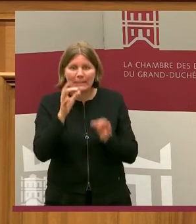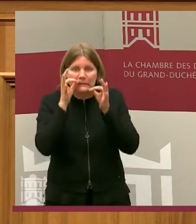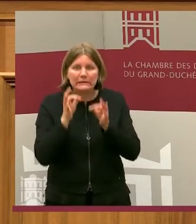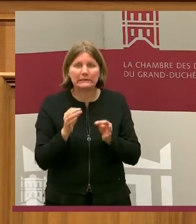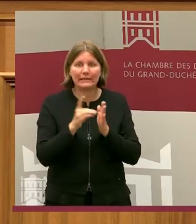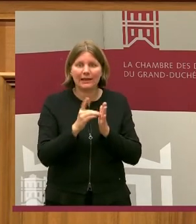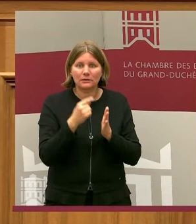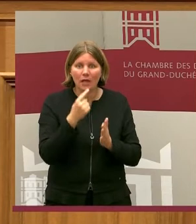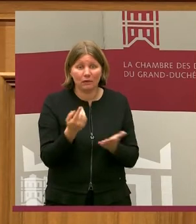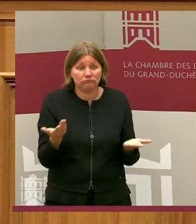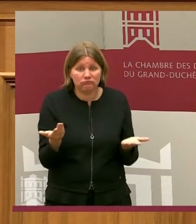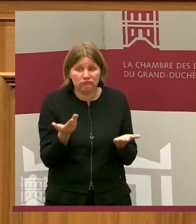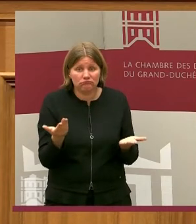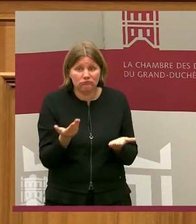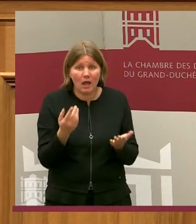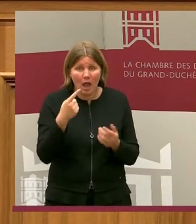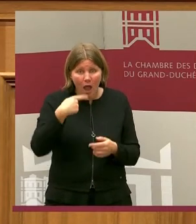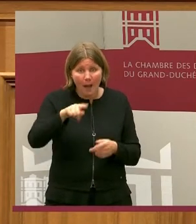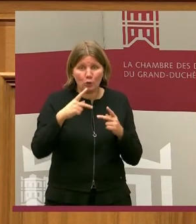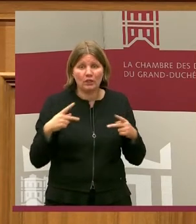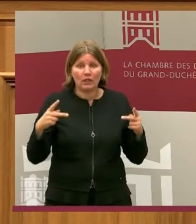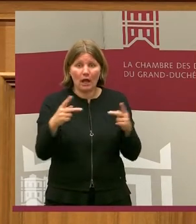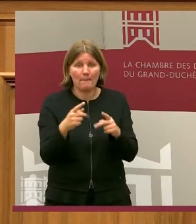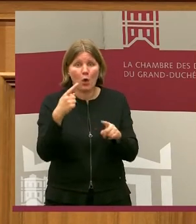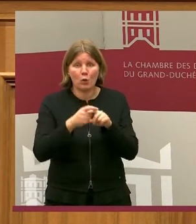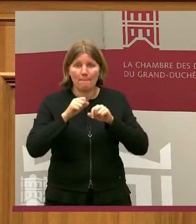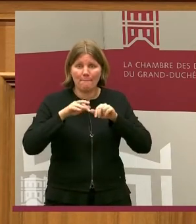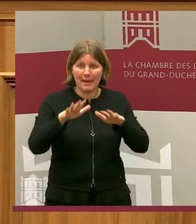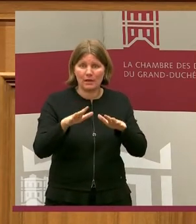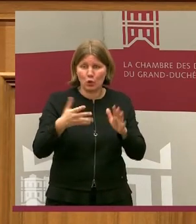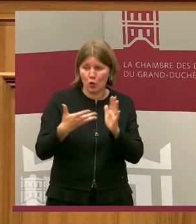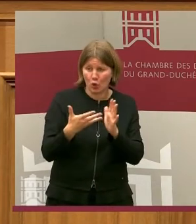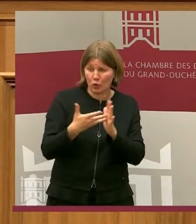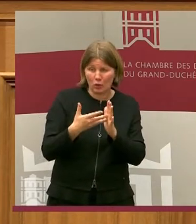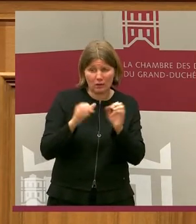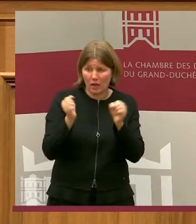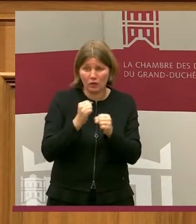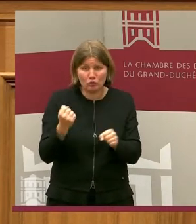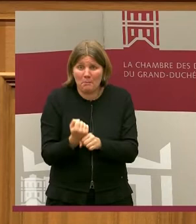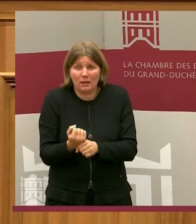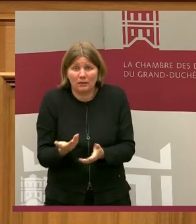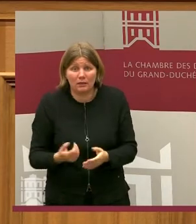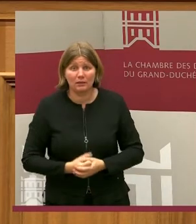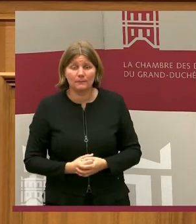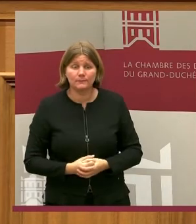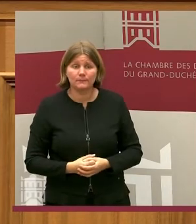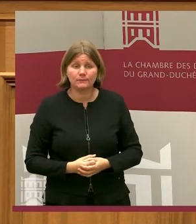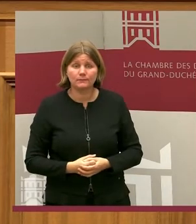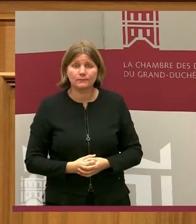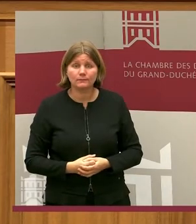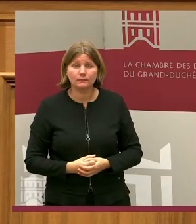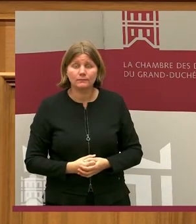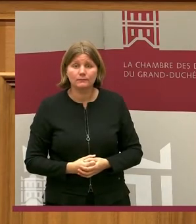nennen, können Chamber und Medien ihre Kontrollmission hier Rappel nicht wiederholen. Herr